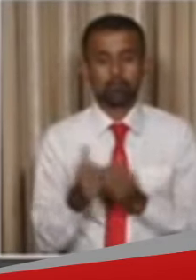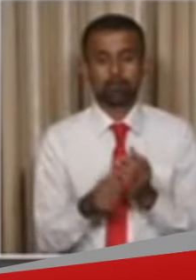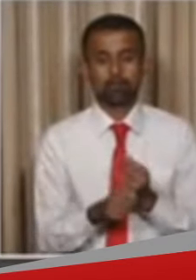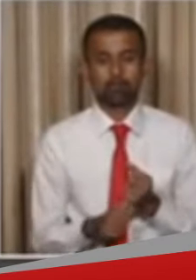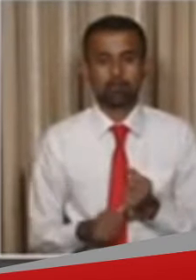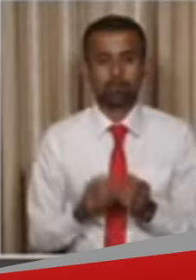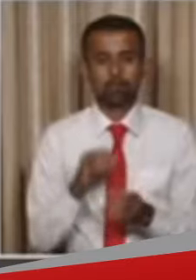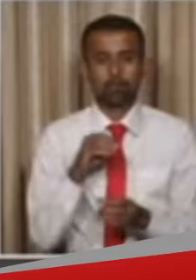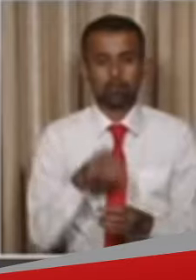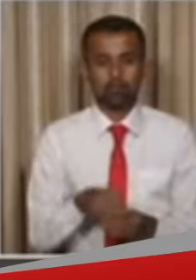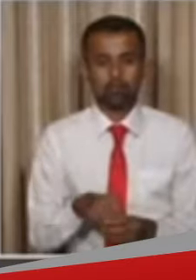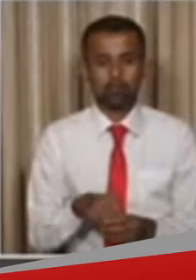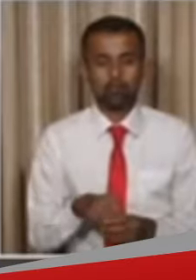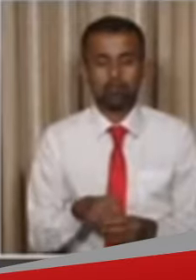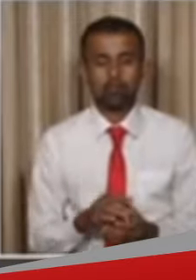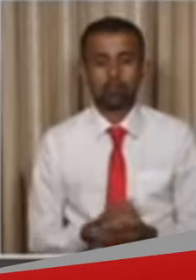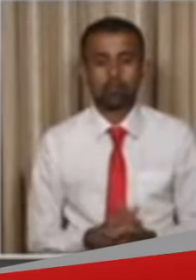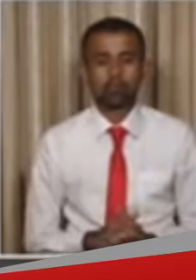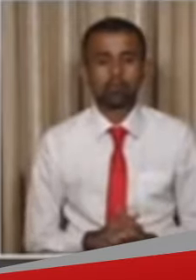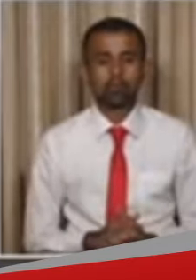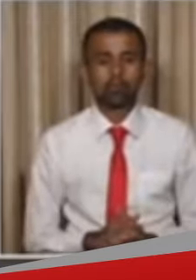කිරීම මේ සඳහා